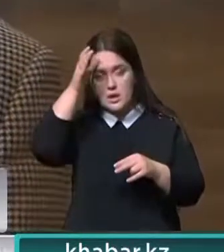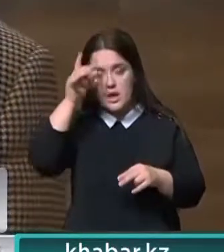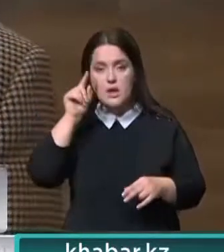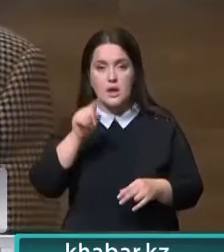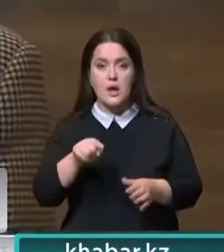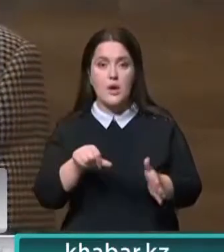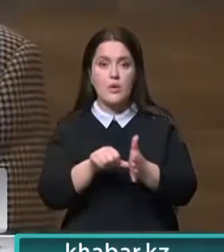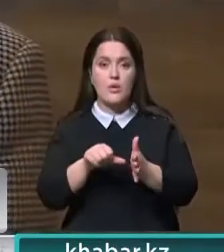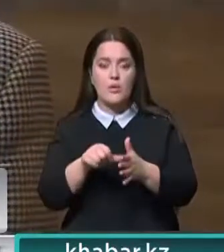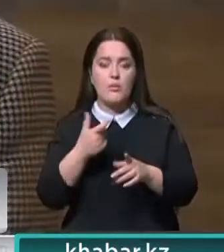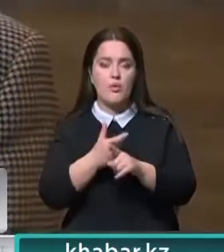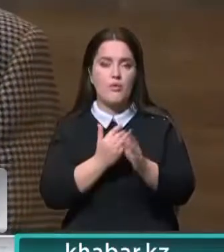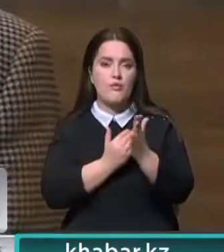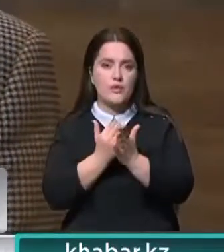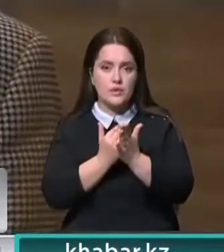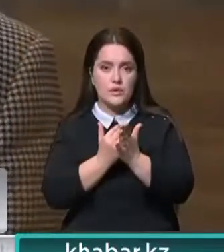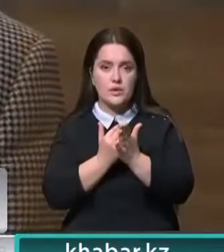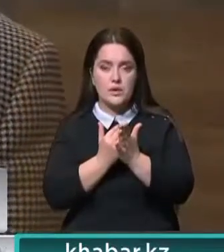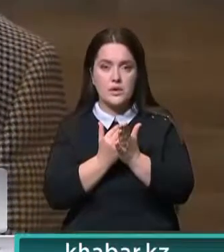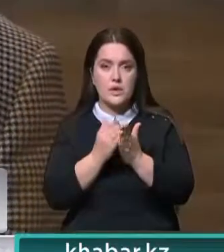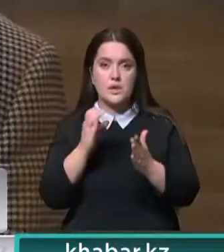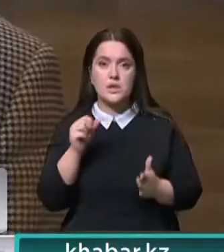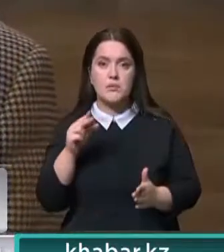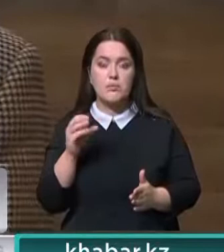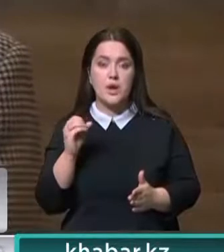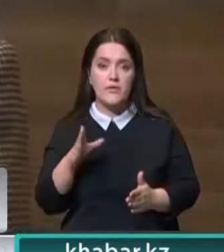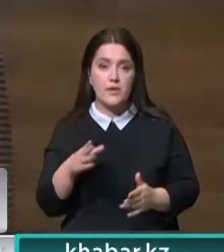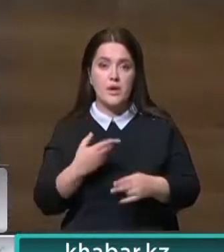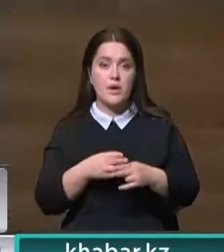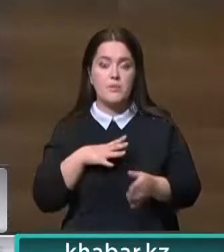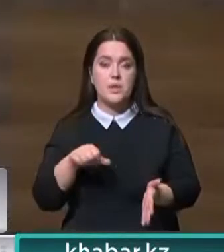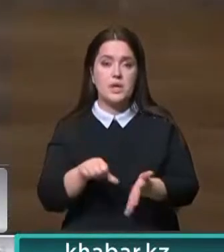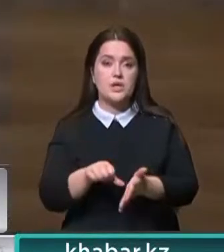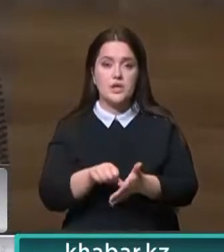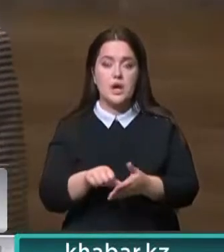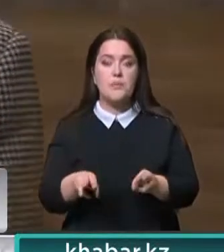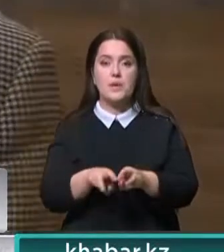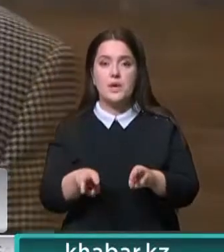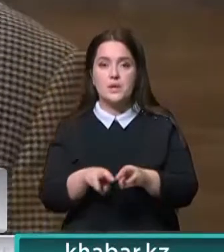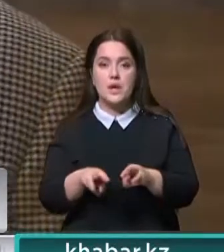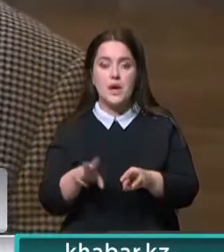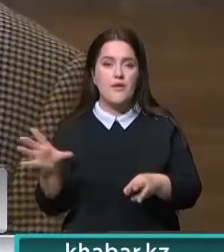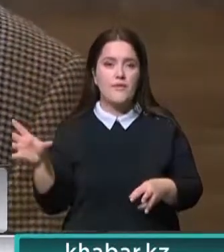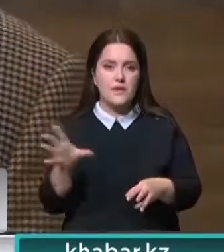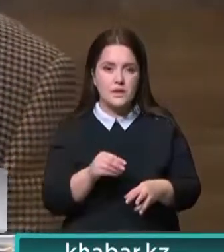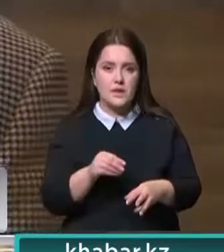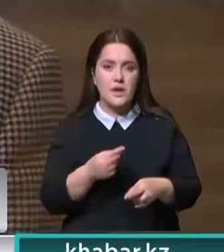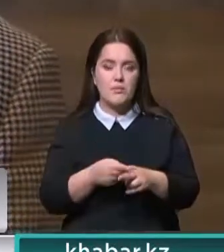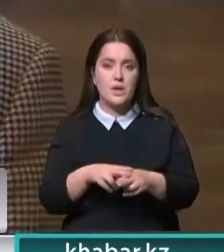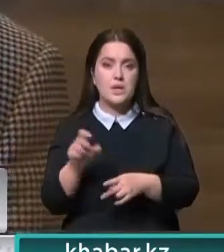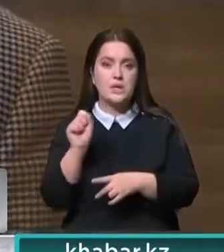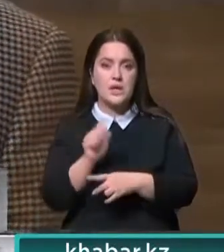роль Академии была очень высокая. Сатпаев как президент Академии был членом правительства, и все стратегические